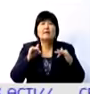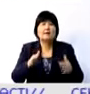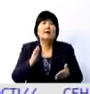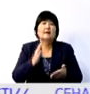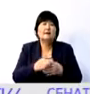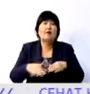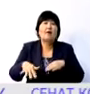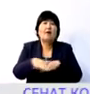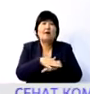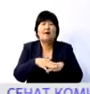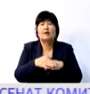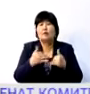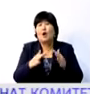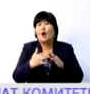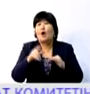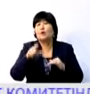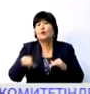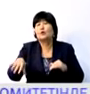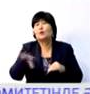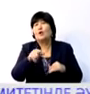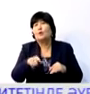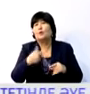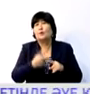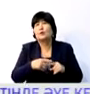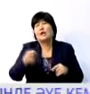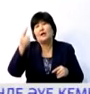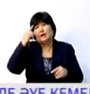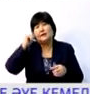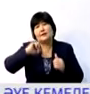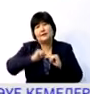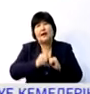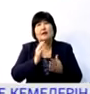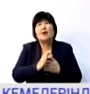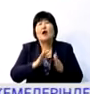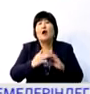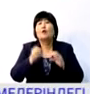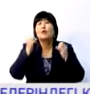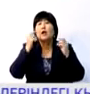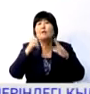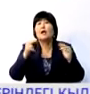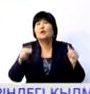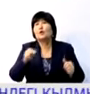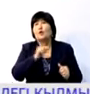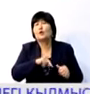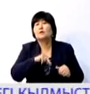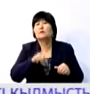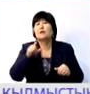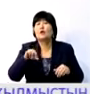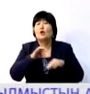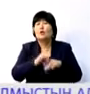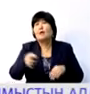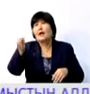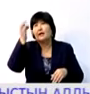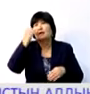атқаратын еді. Халқы, бүкіл осы аудан тұрғындары оны мәңгі есте сақтайды. Аудандық мәдениет үйі қызметкерлерінің ұйымдастыруымен өткен еске